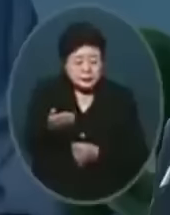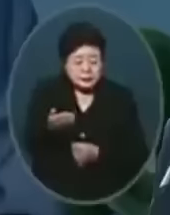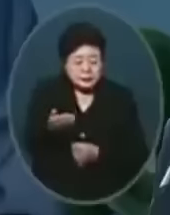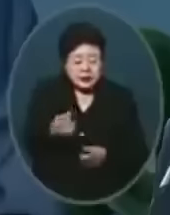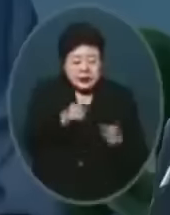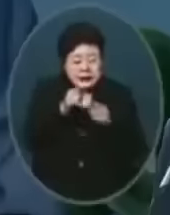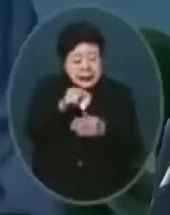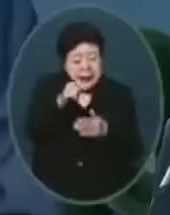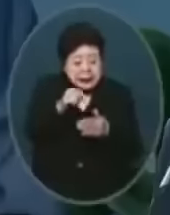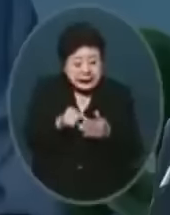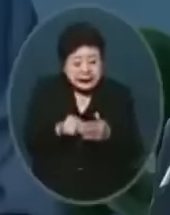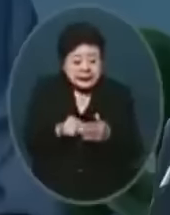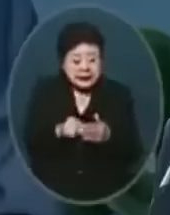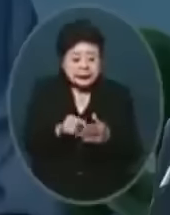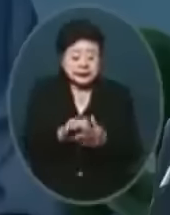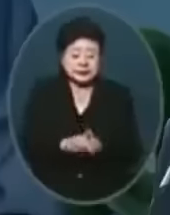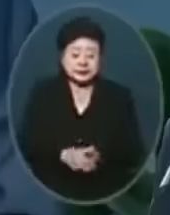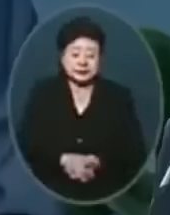생활이